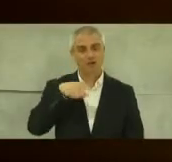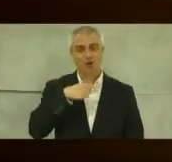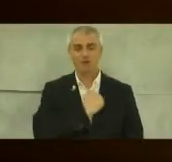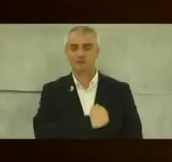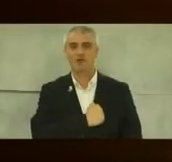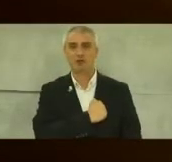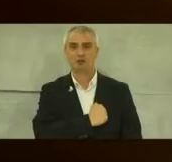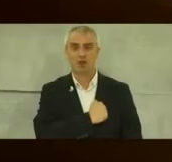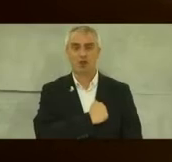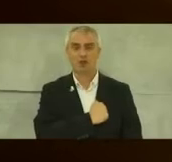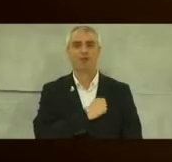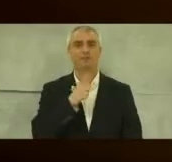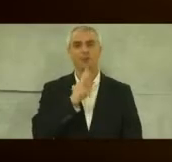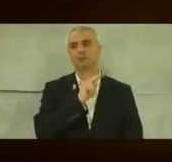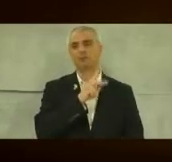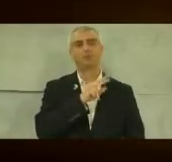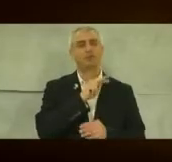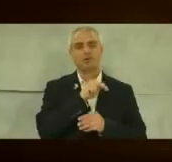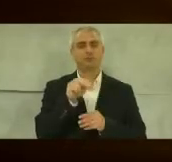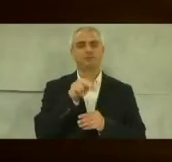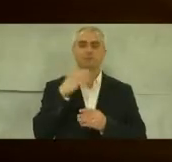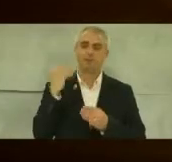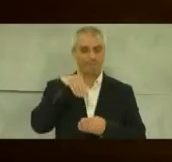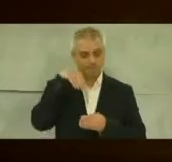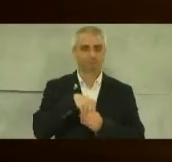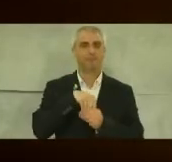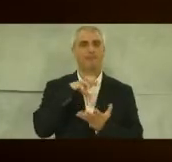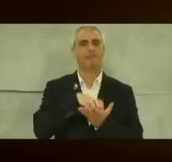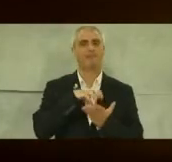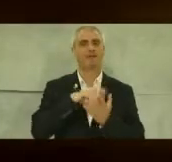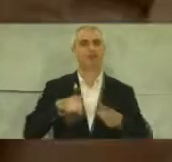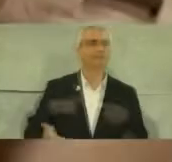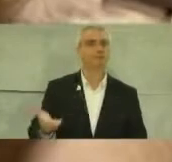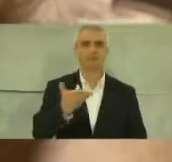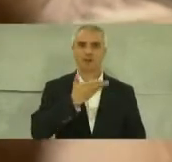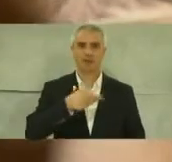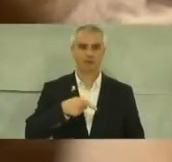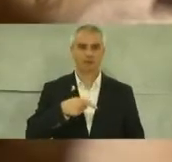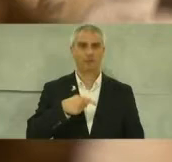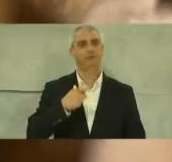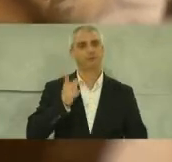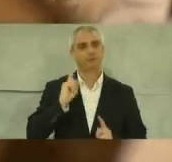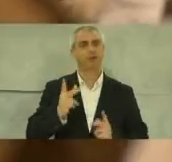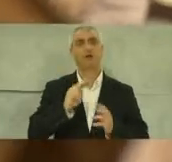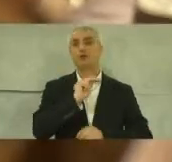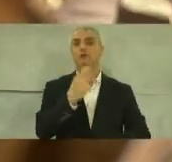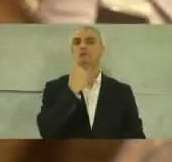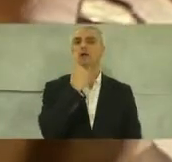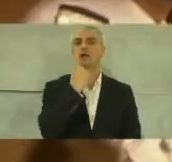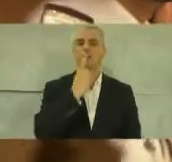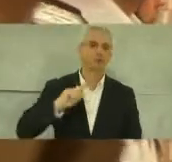והשכול הם נושאים שנמצאים בלב ליבה של ההוויה הישראלית, ועלינו לשמור